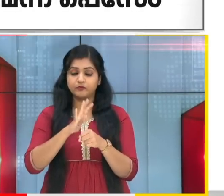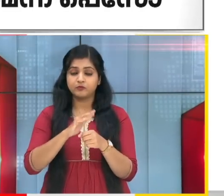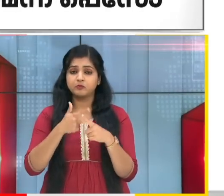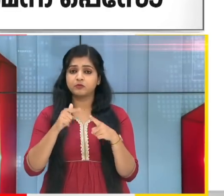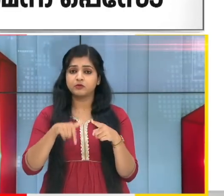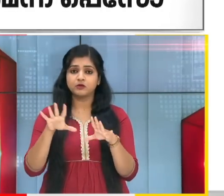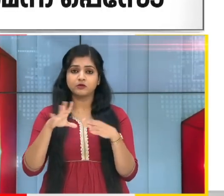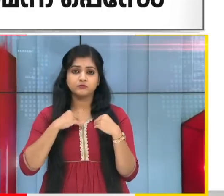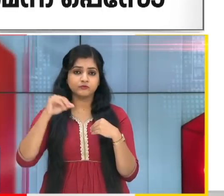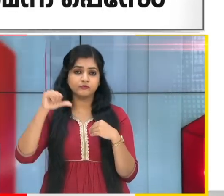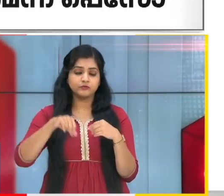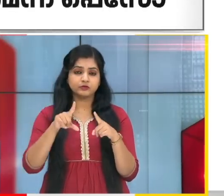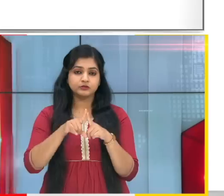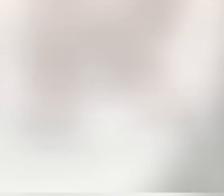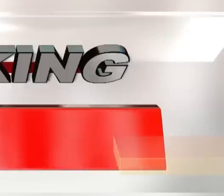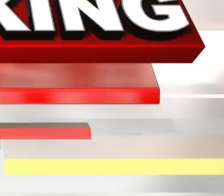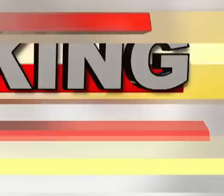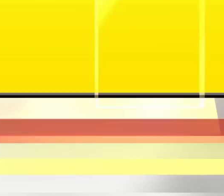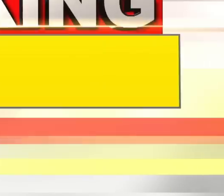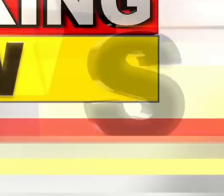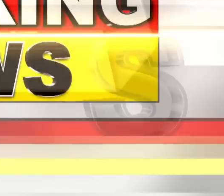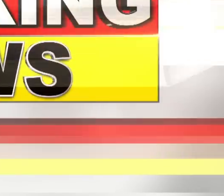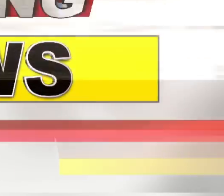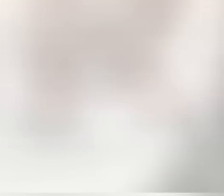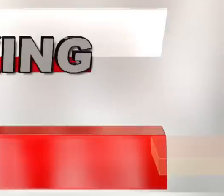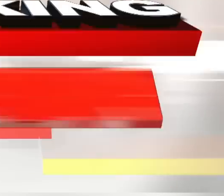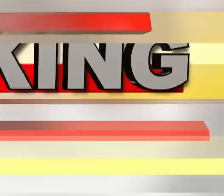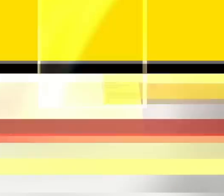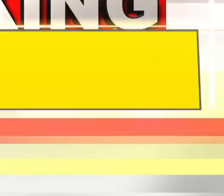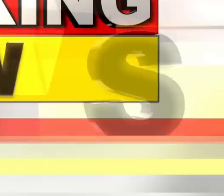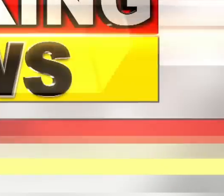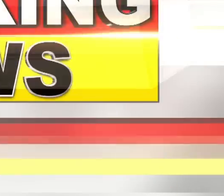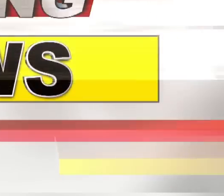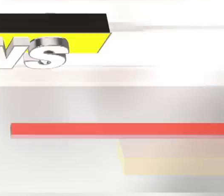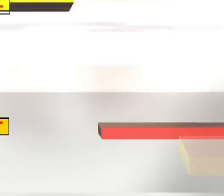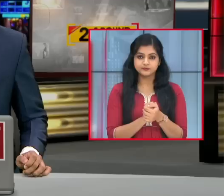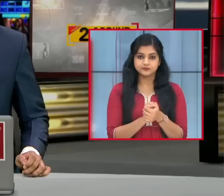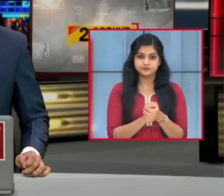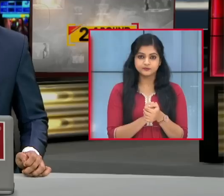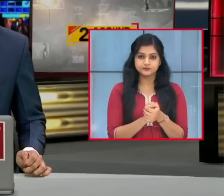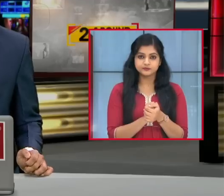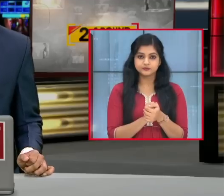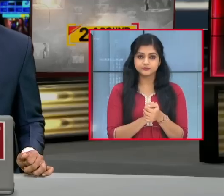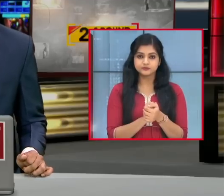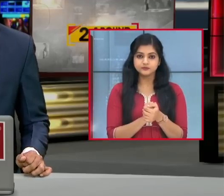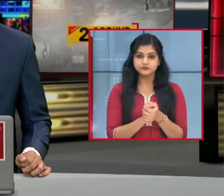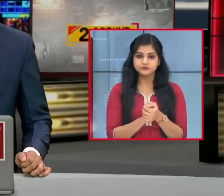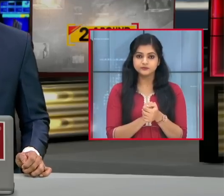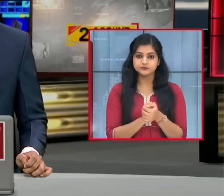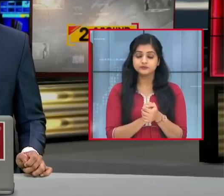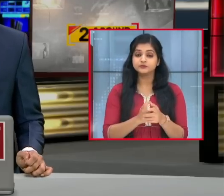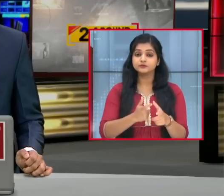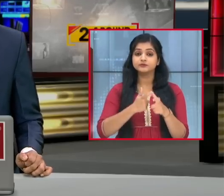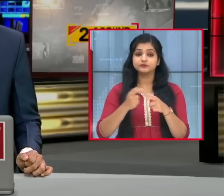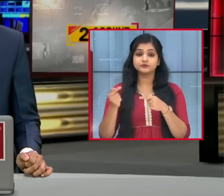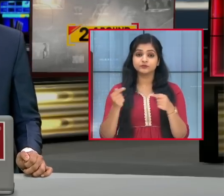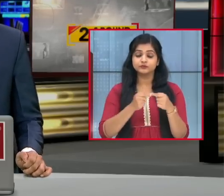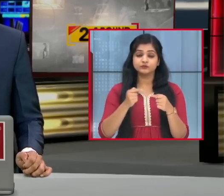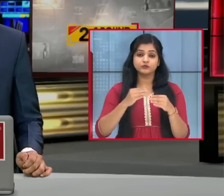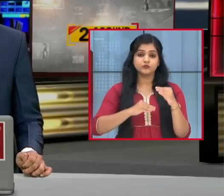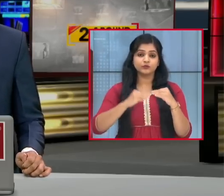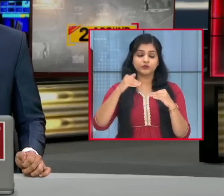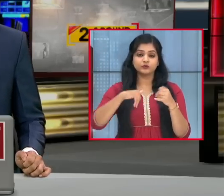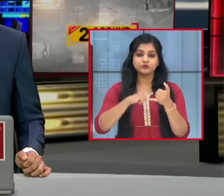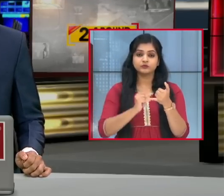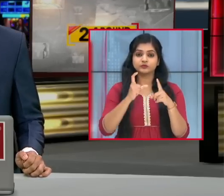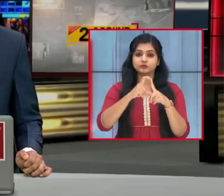തരത്തിലുള്ള നിലപാടുമായി മുന്നോട്ട് പോവുകയാണ് ദേവസ്വങ്ങൾ. പ്രജിൻ. ശരി, സുജിത്താണ് വിവരങ്ങൾ നൽകിയത്. സൈനിക കലാപം